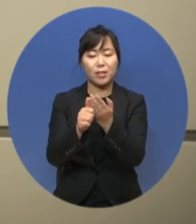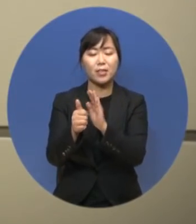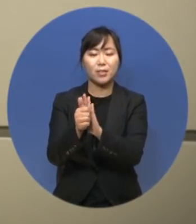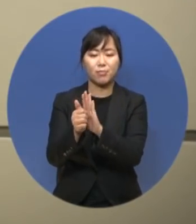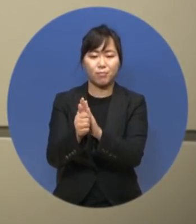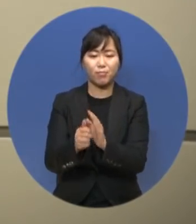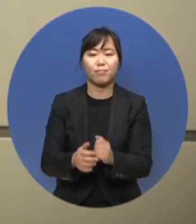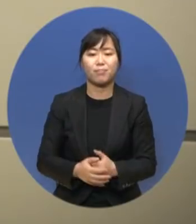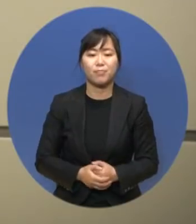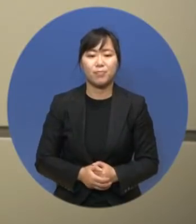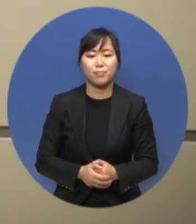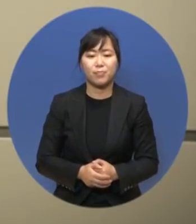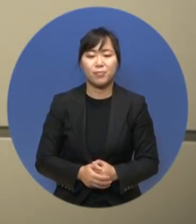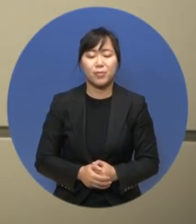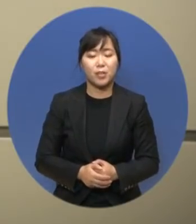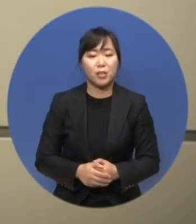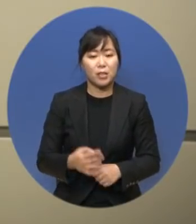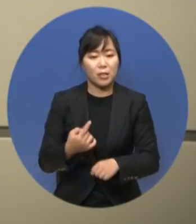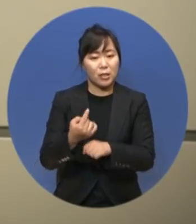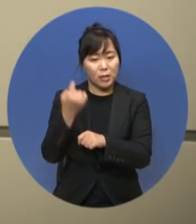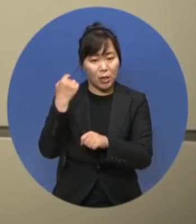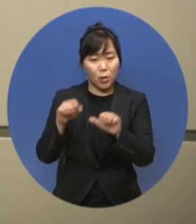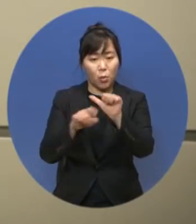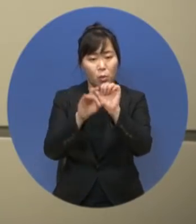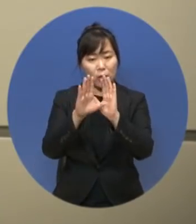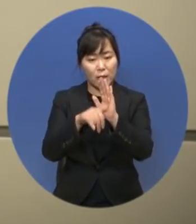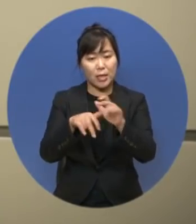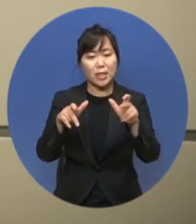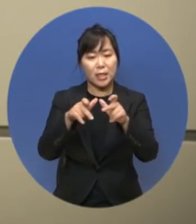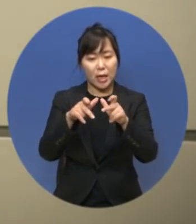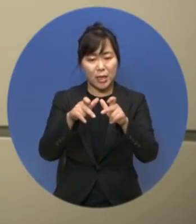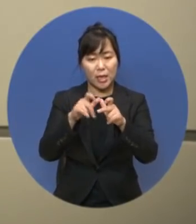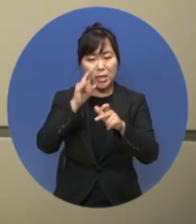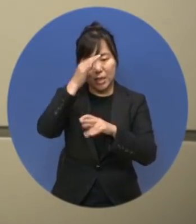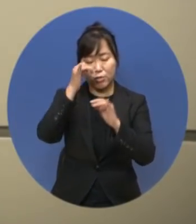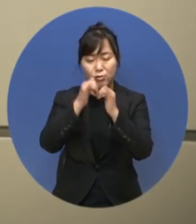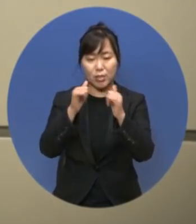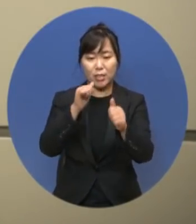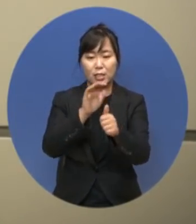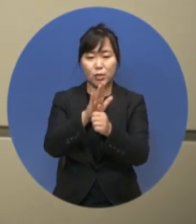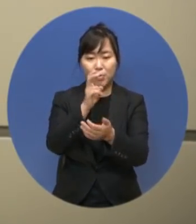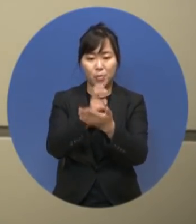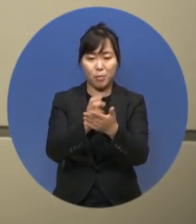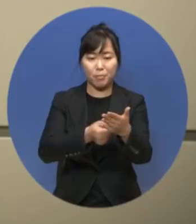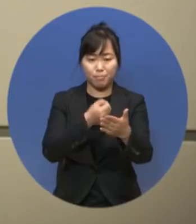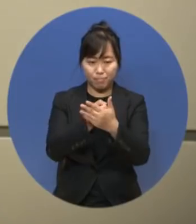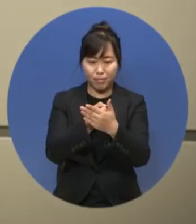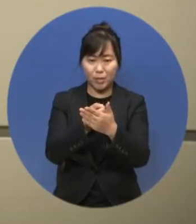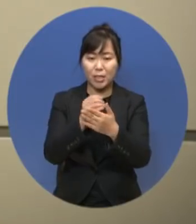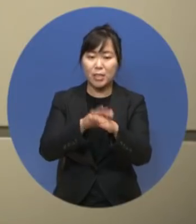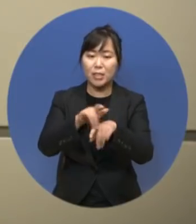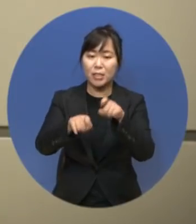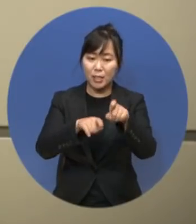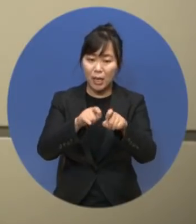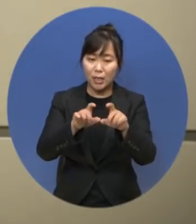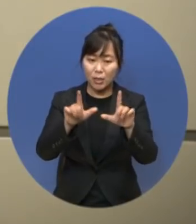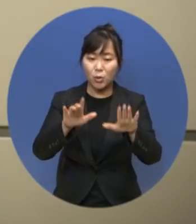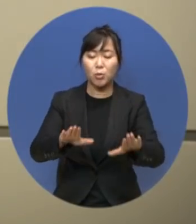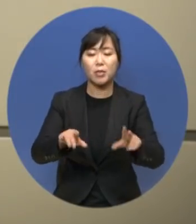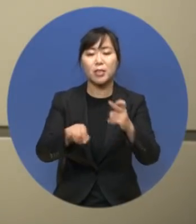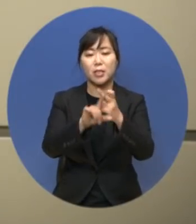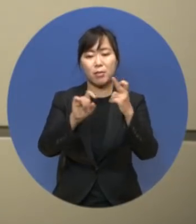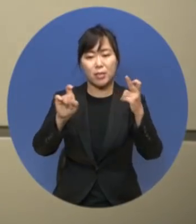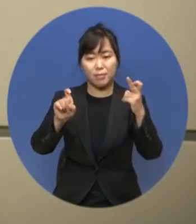지원하고 있습니다. 지난 5월에 장애예술인 지원법이 제정됐는데요. 그 시행일이 금년